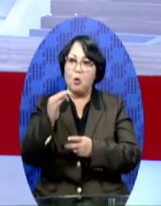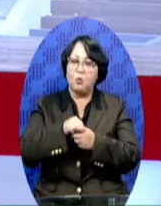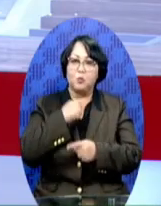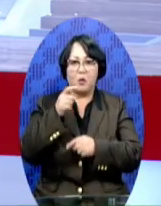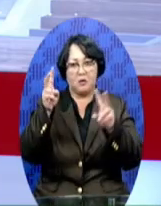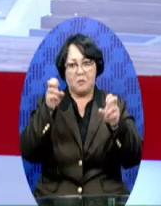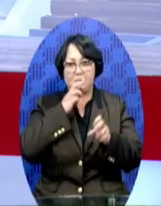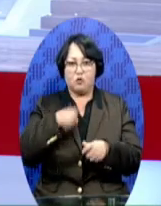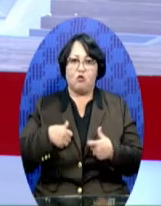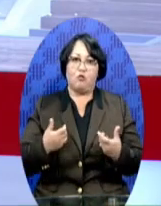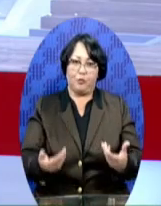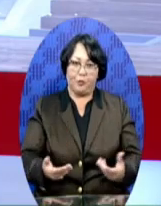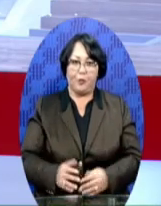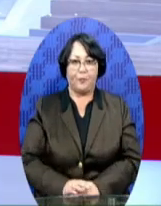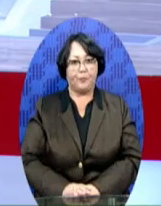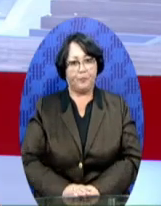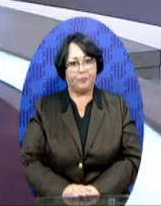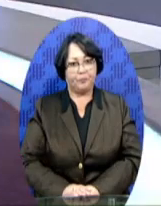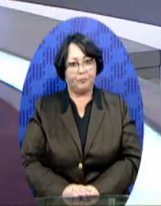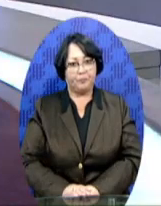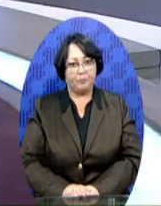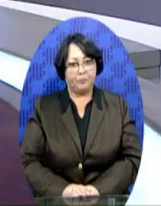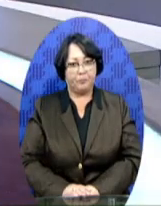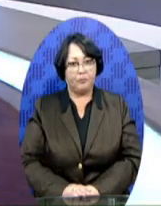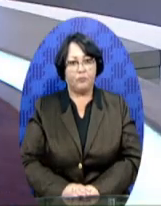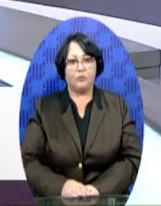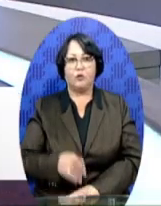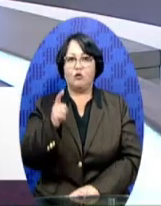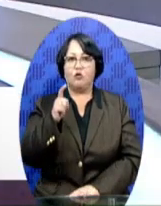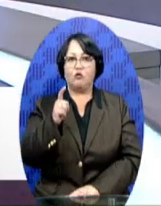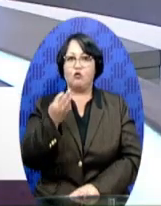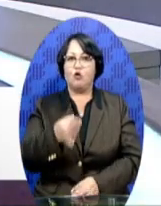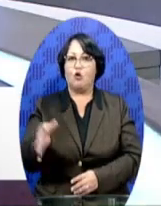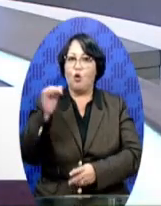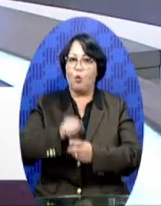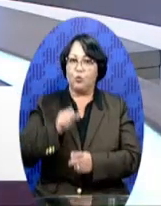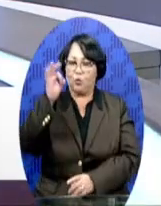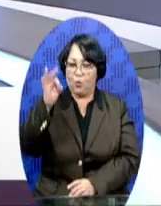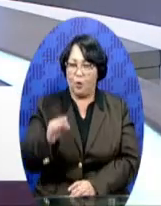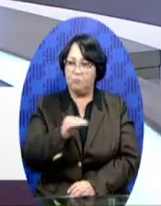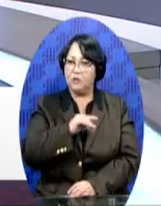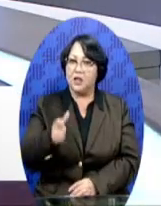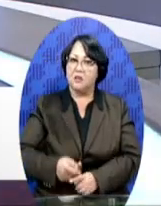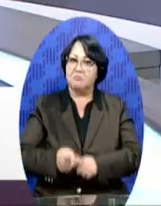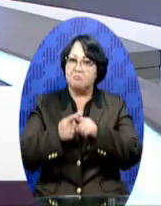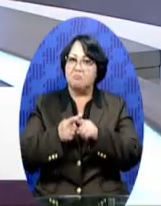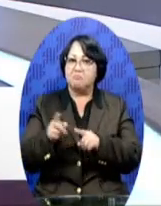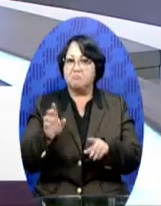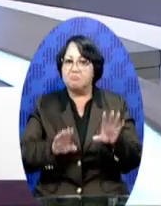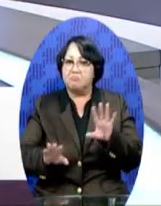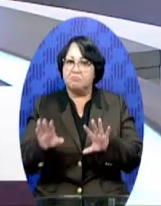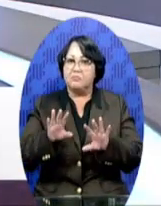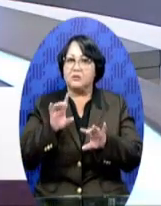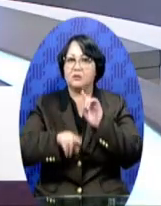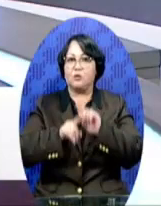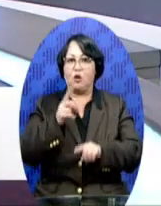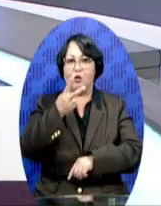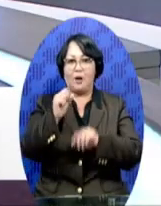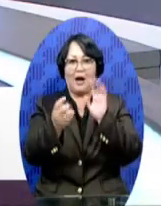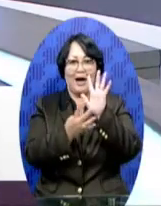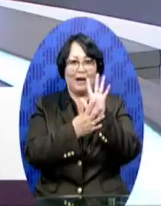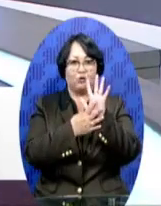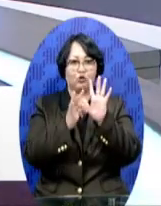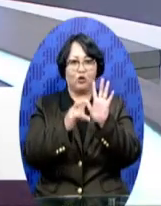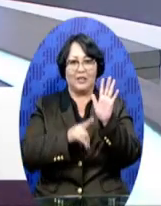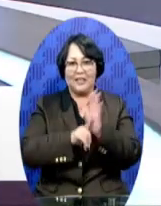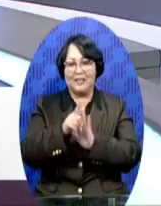хүргэхээр санчирмаа бэлэн болсон байна. За хөрөнгө оруулалтын хэмжээ хэр нэмэгдэж байгаа бай? Тэгэхээр 2019 оны эхний 8 сарын